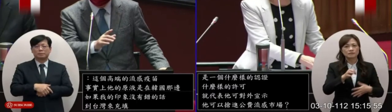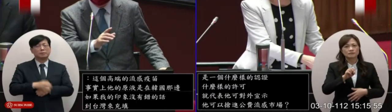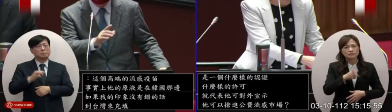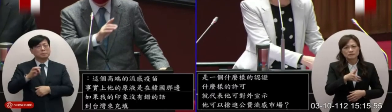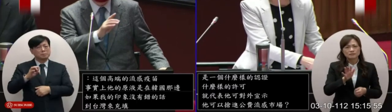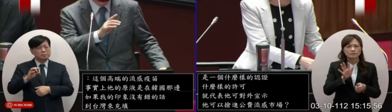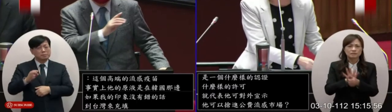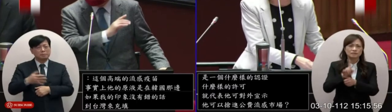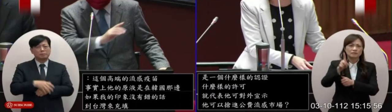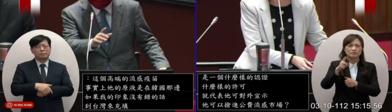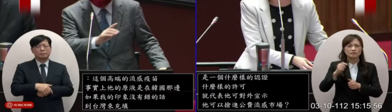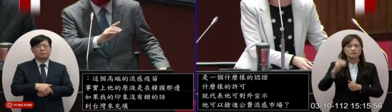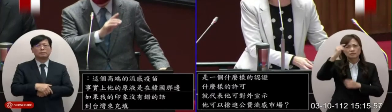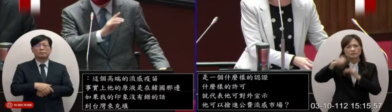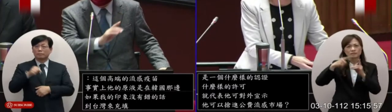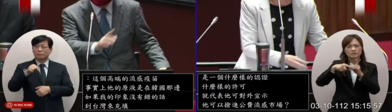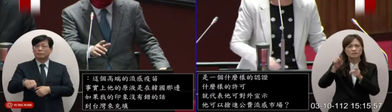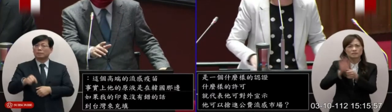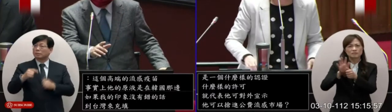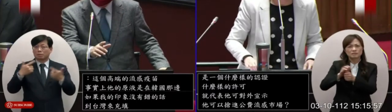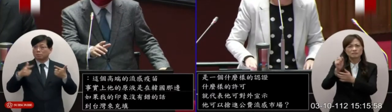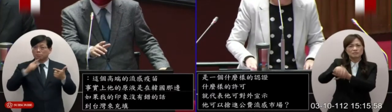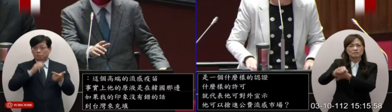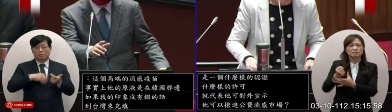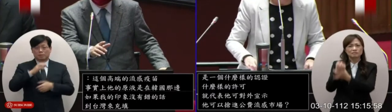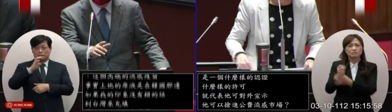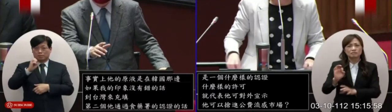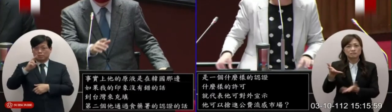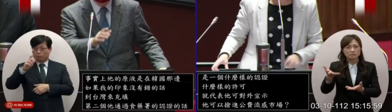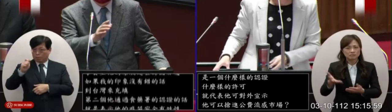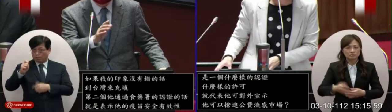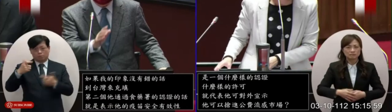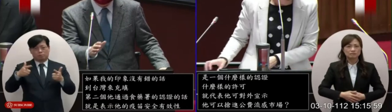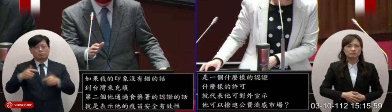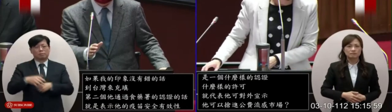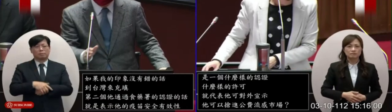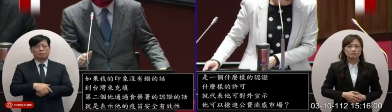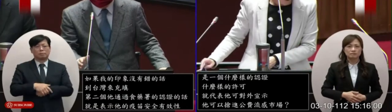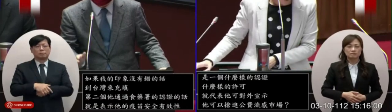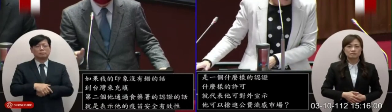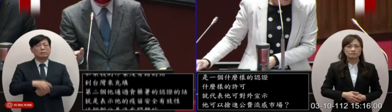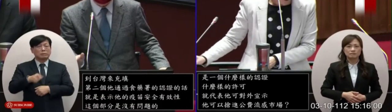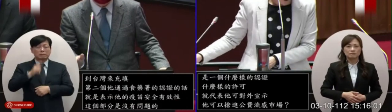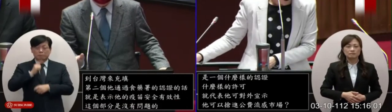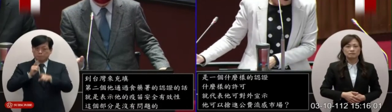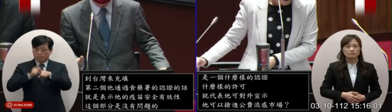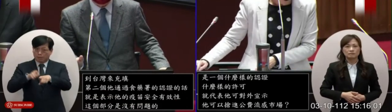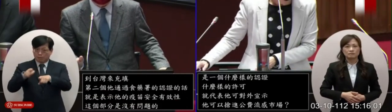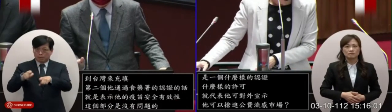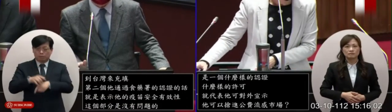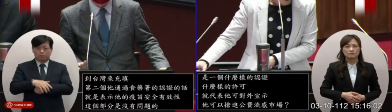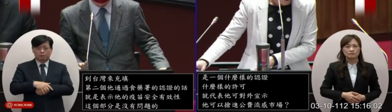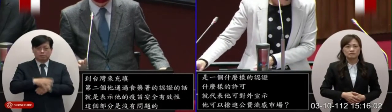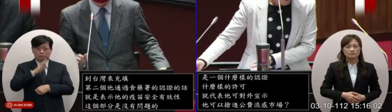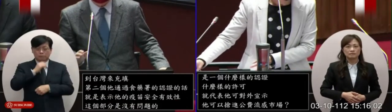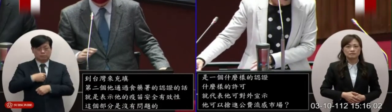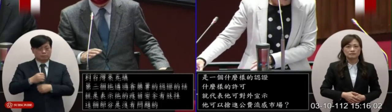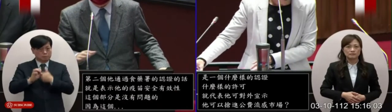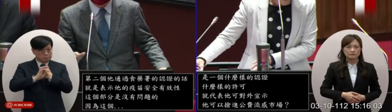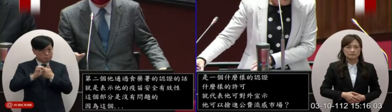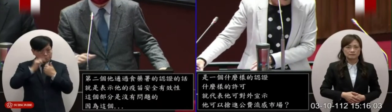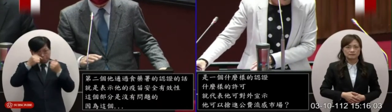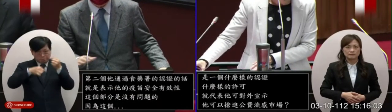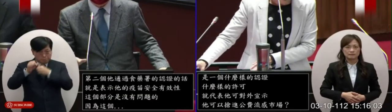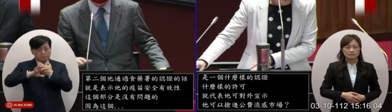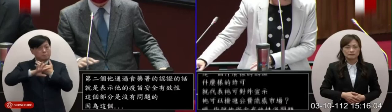端背书啊？难怪了， 因为这个不是 EUA 哈、 它是根据他的这个试验，那跟